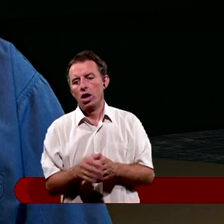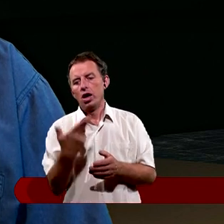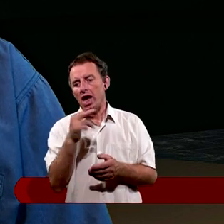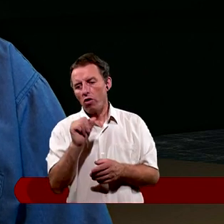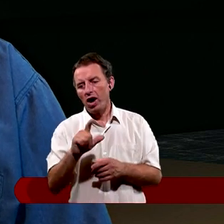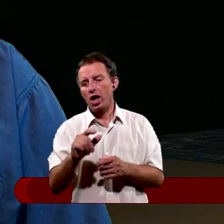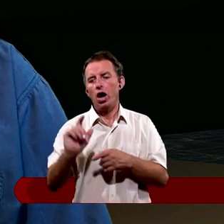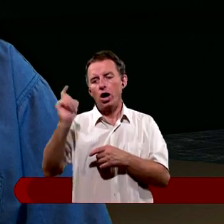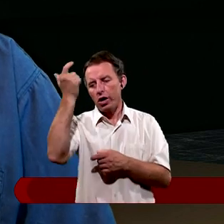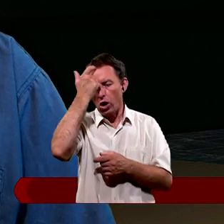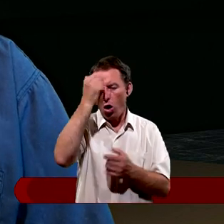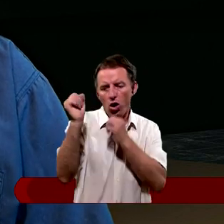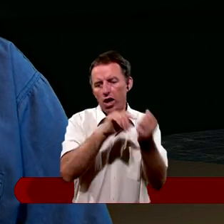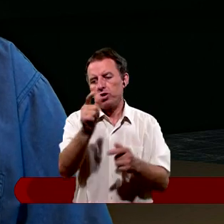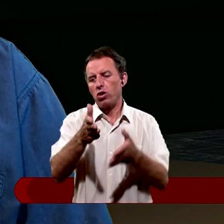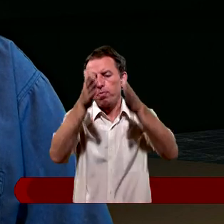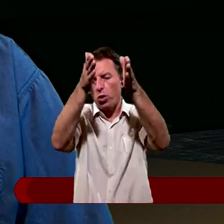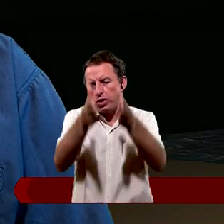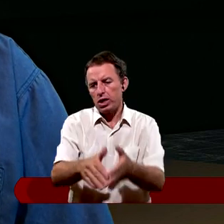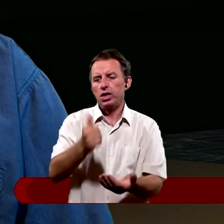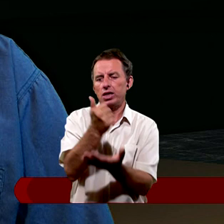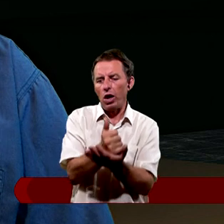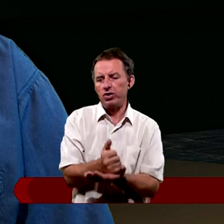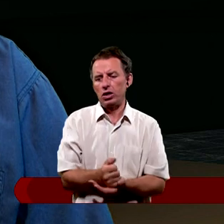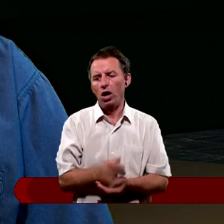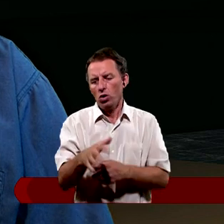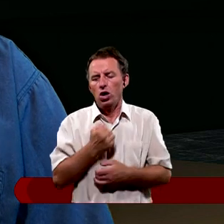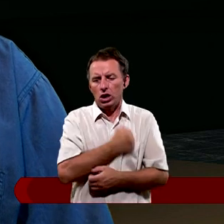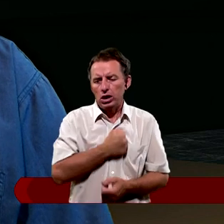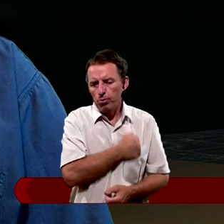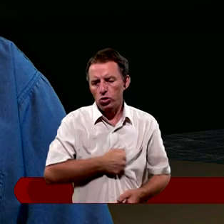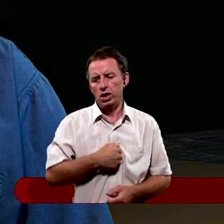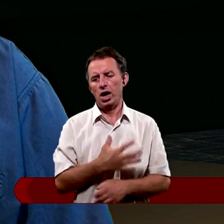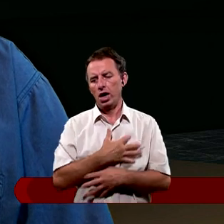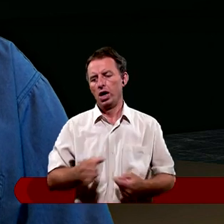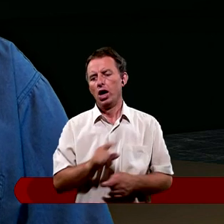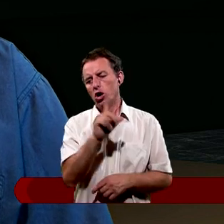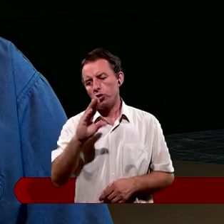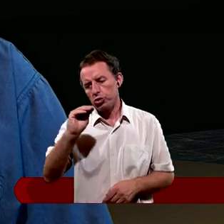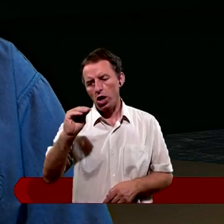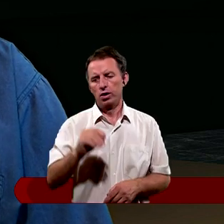Jego rolę, Jego pozycję. I to jest tragiczne, bo